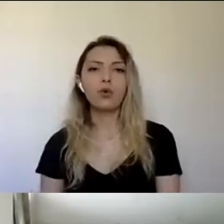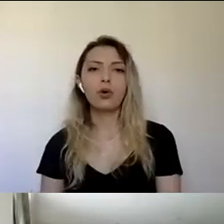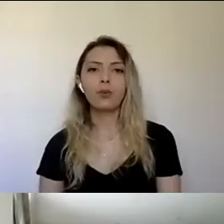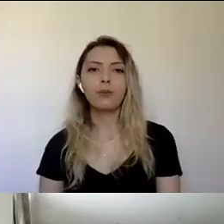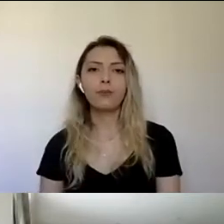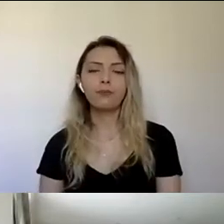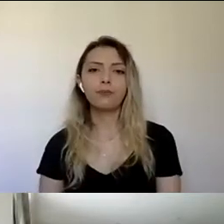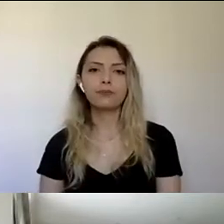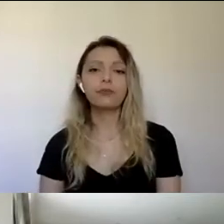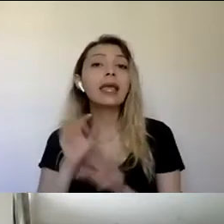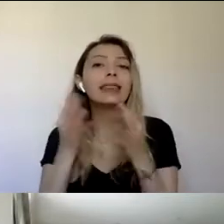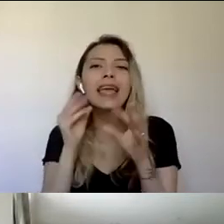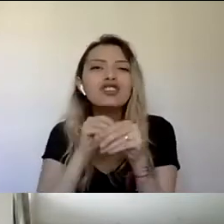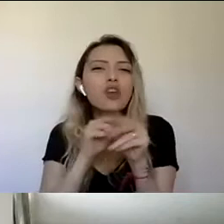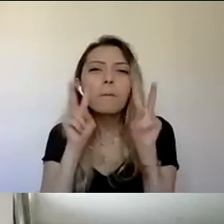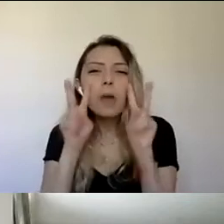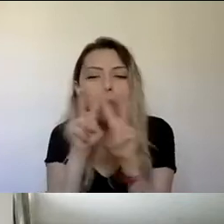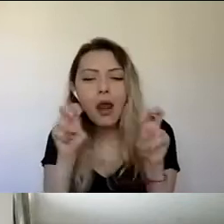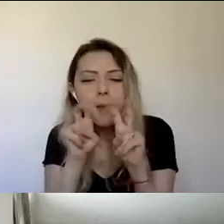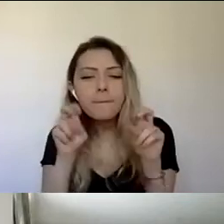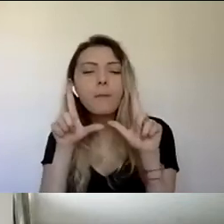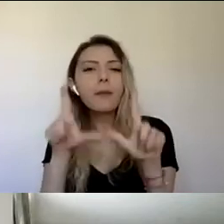Nelere bakmamız gerektiğine